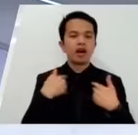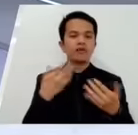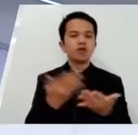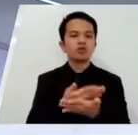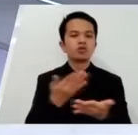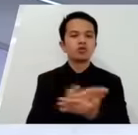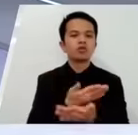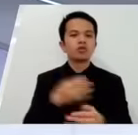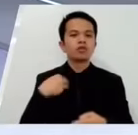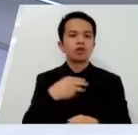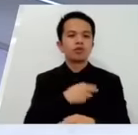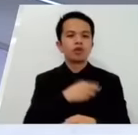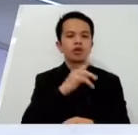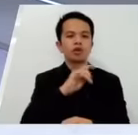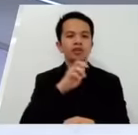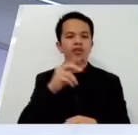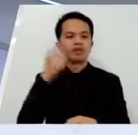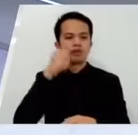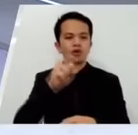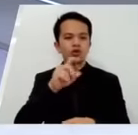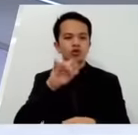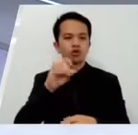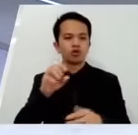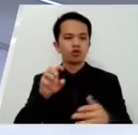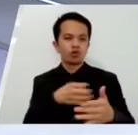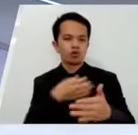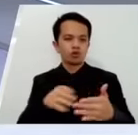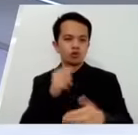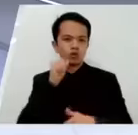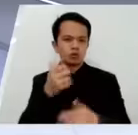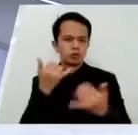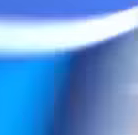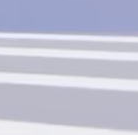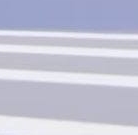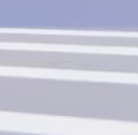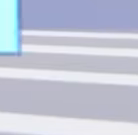Wee-In para sa kanyang solo concert bukas. Saksi si Aubrey Carampel.